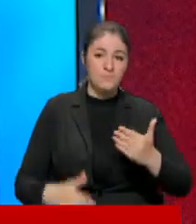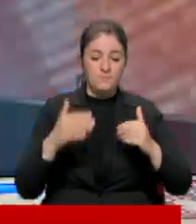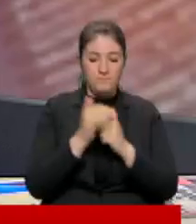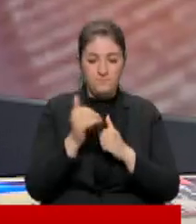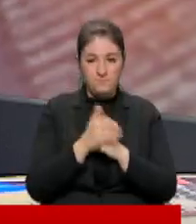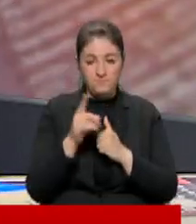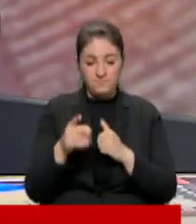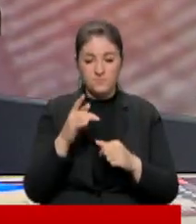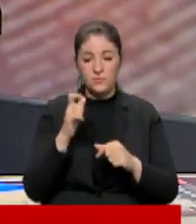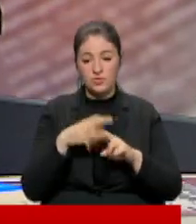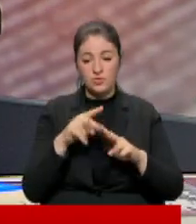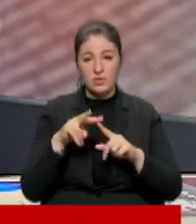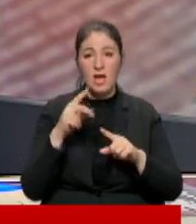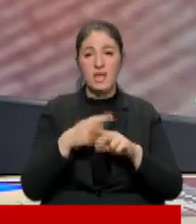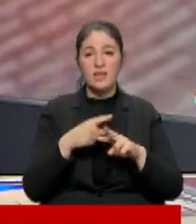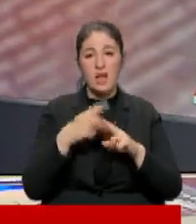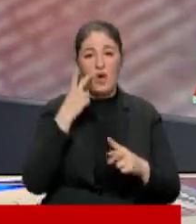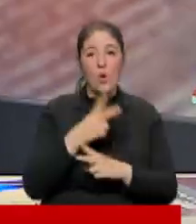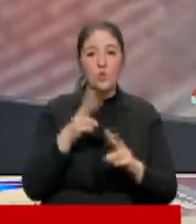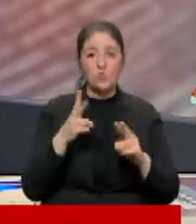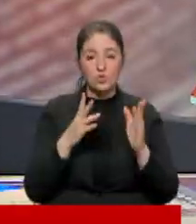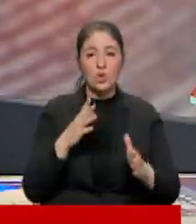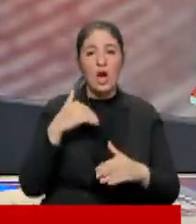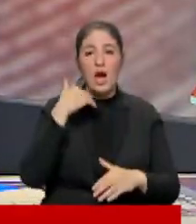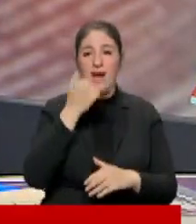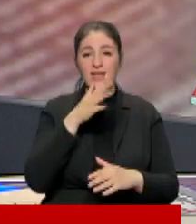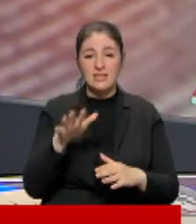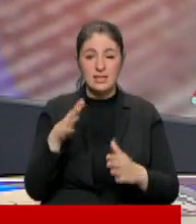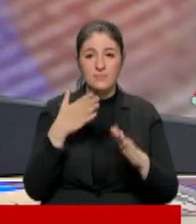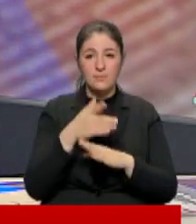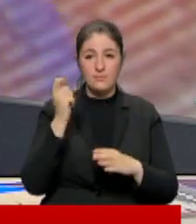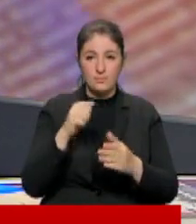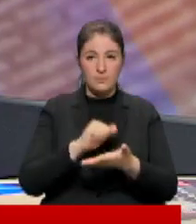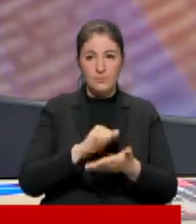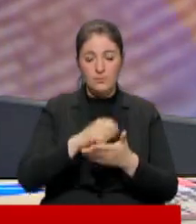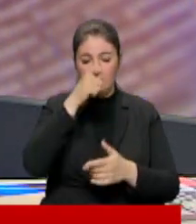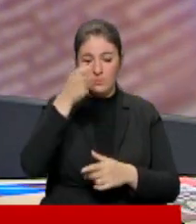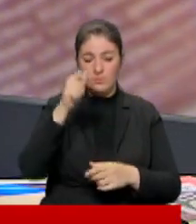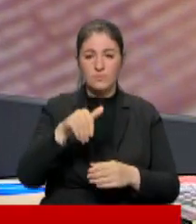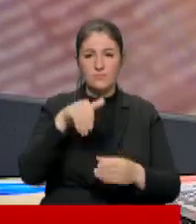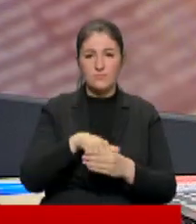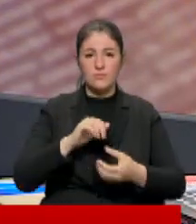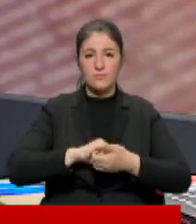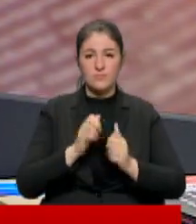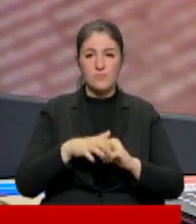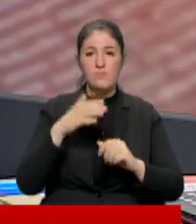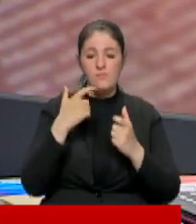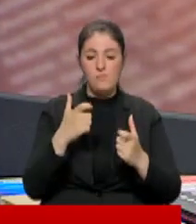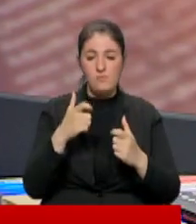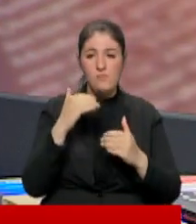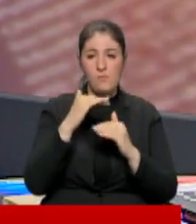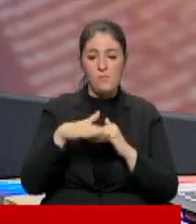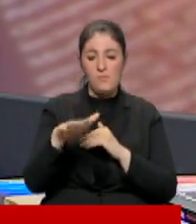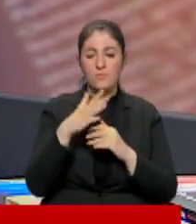Antalya, Can Atalay'a özgürlük, Akdeniz, Gerçek Gazetesi, Türkiye İç Partisi örgütleri Hatay halkının